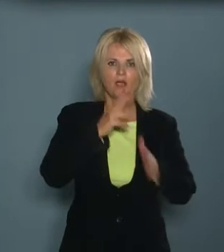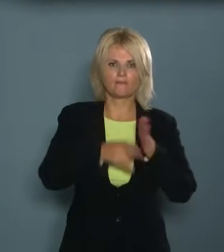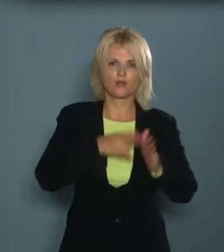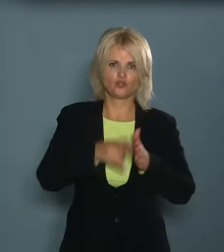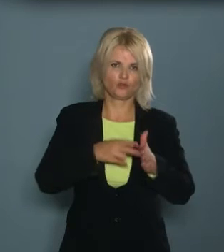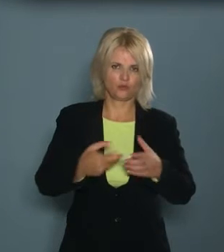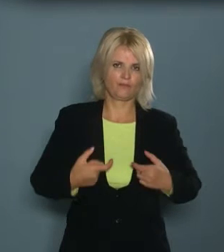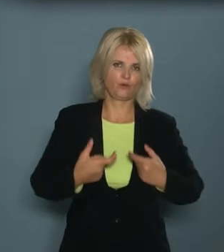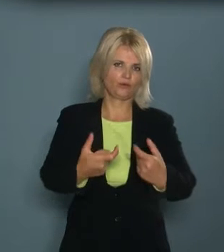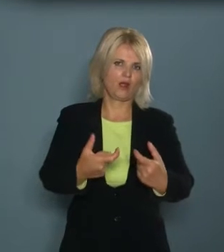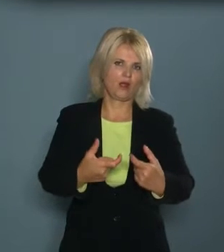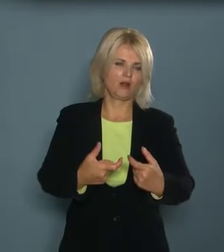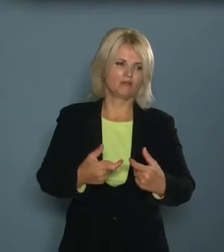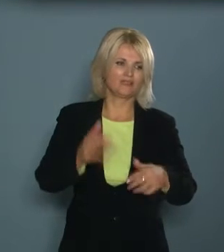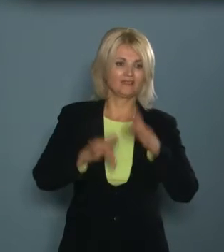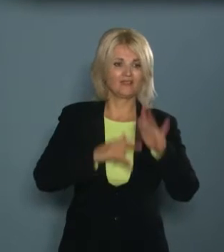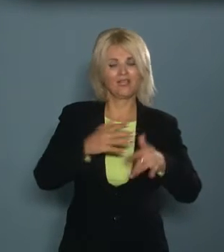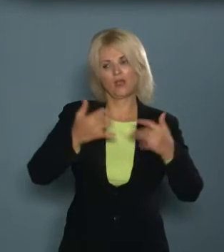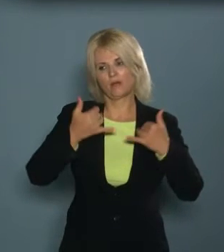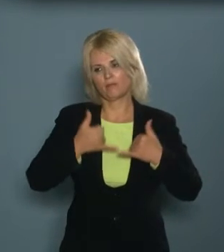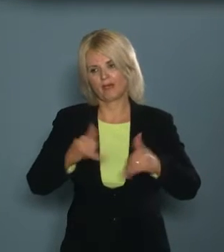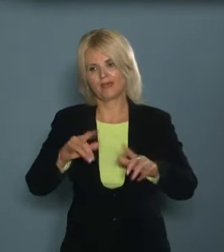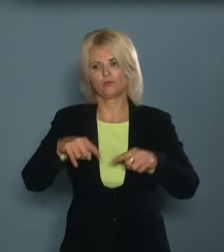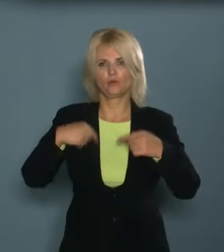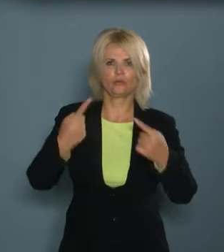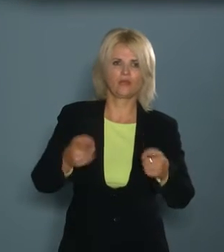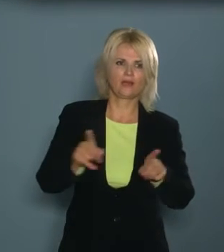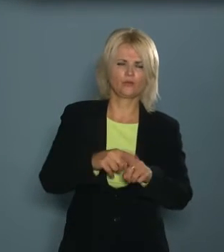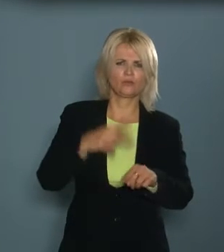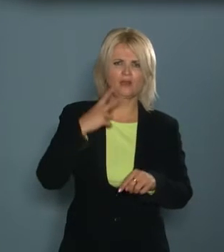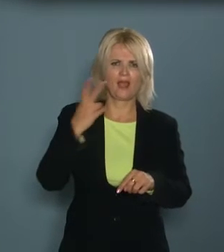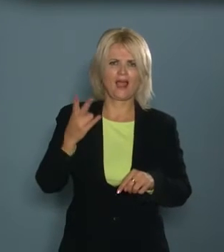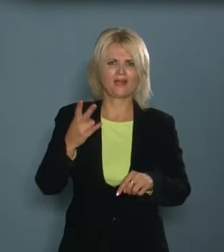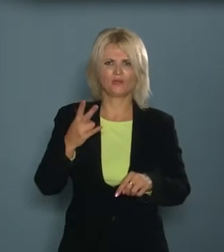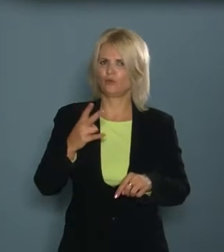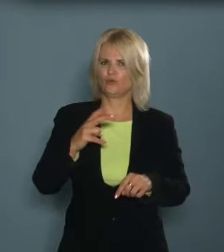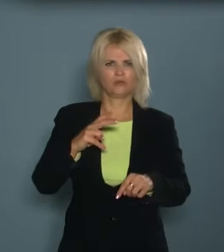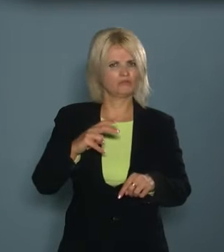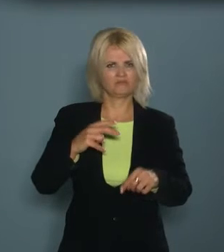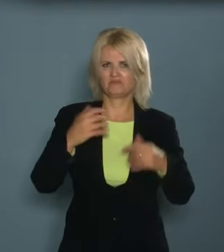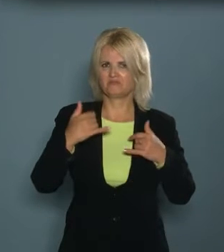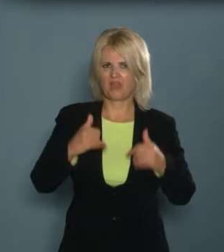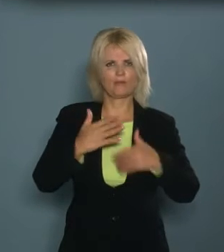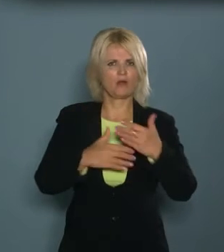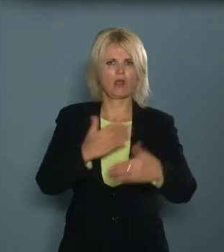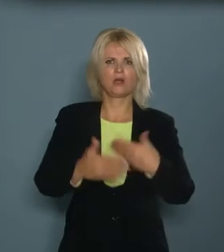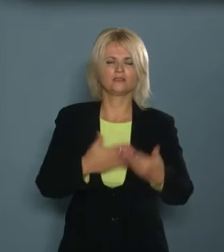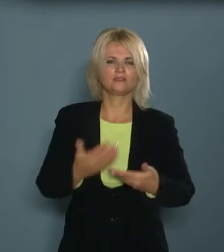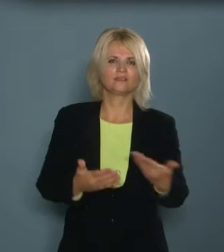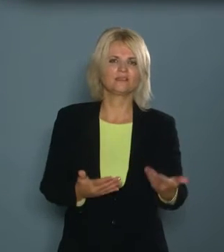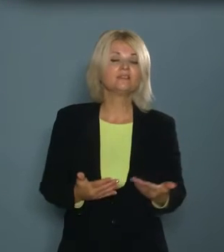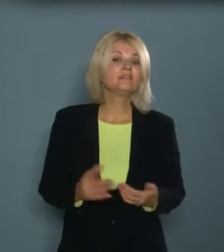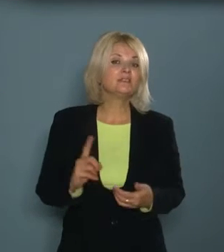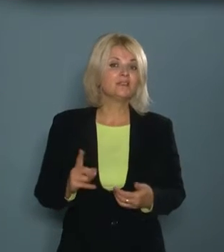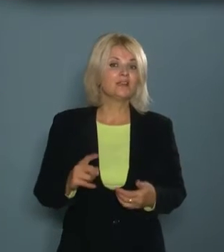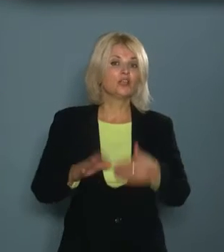időnként beindul, aztán úgy tűnik, hogy holtvágányra jut, hogy stílszerű legyek,